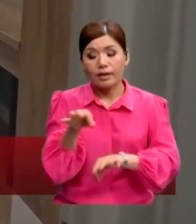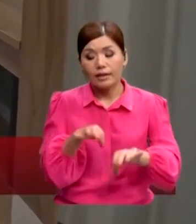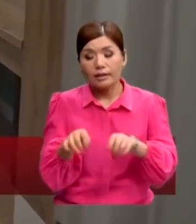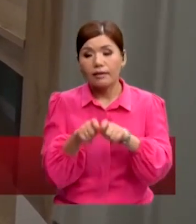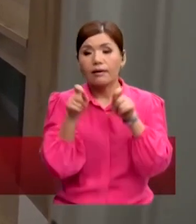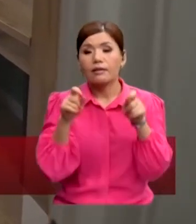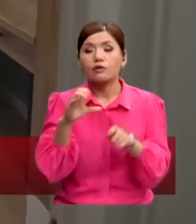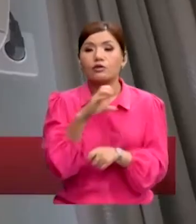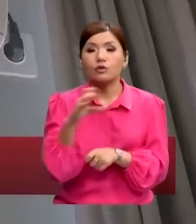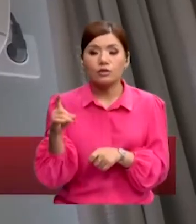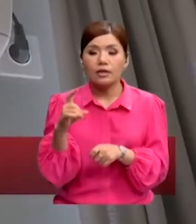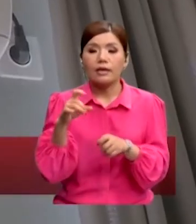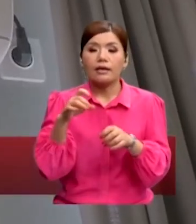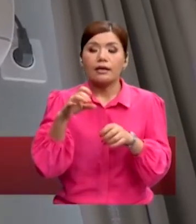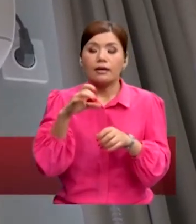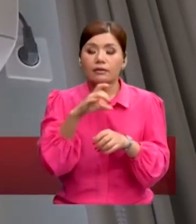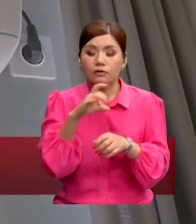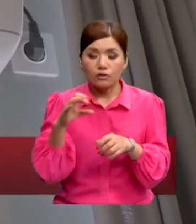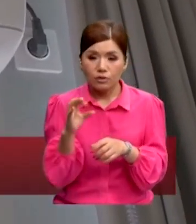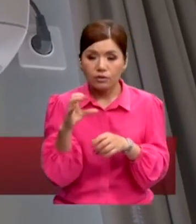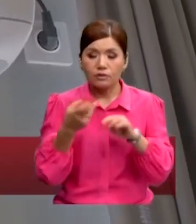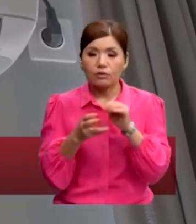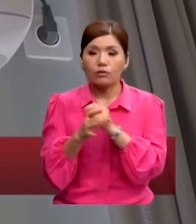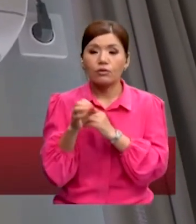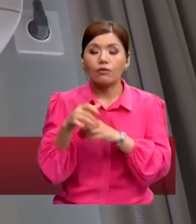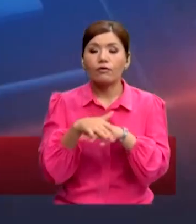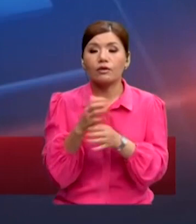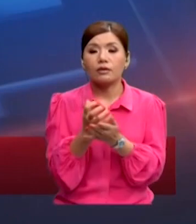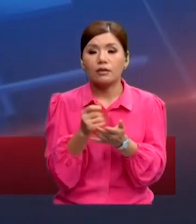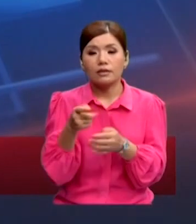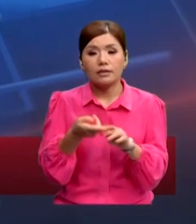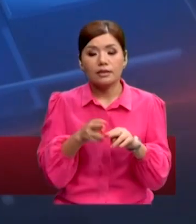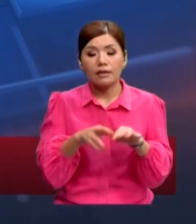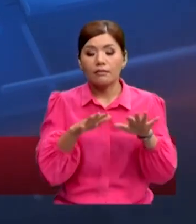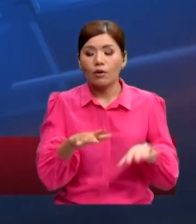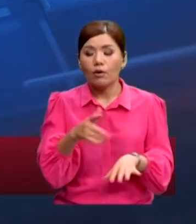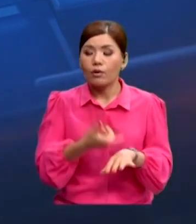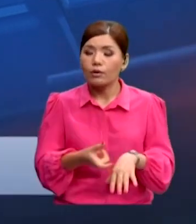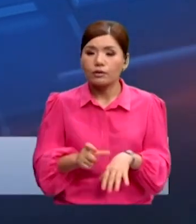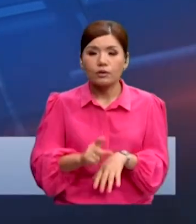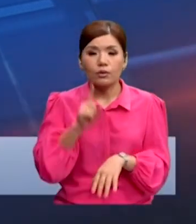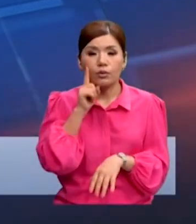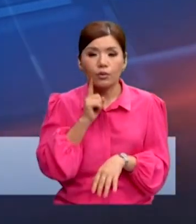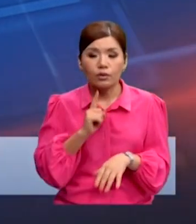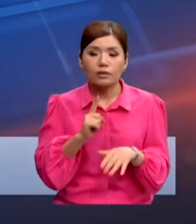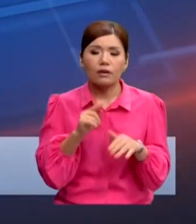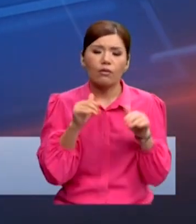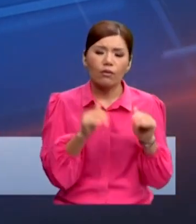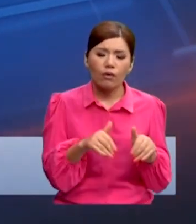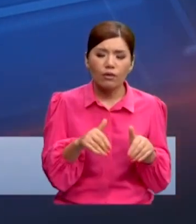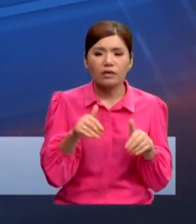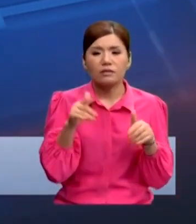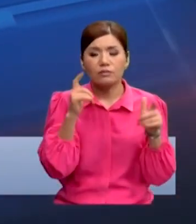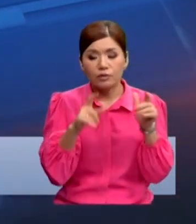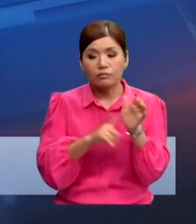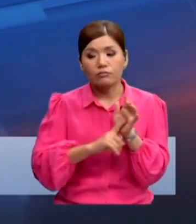СОС детской деревни Казахстана при поддержке фонда «Халык». Здесь очень удобно детям добираться до колледжа,